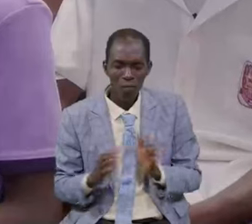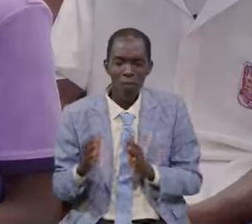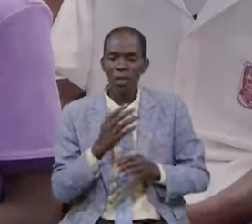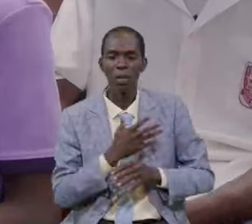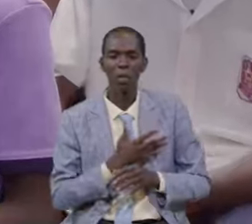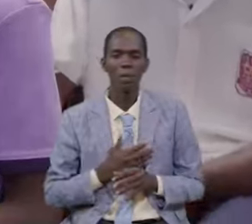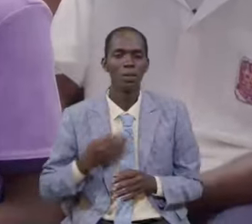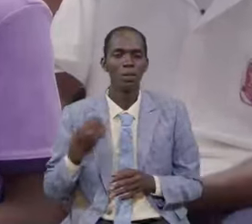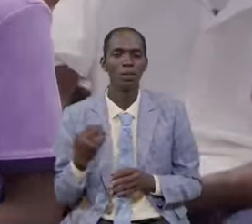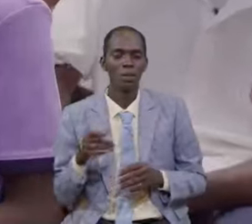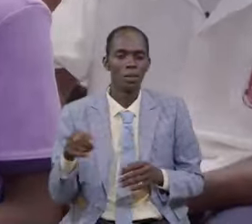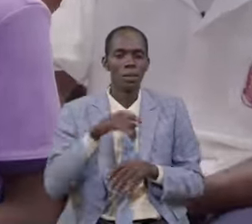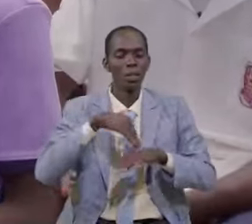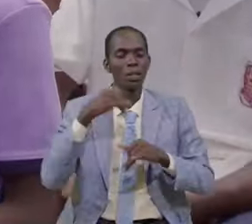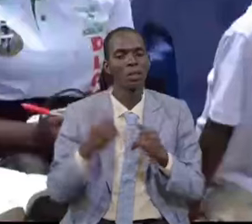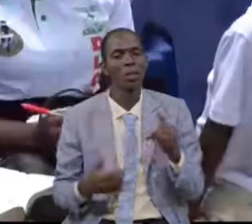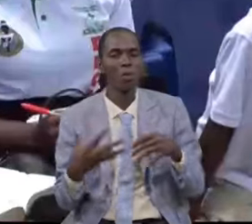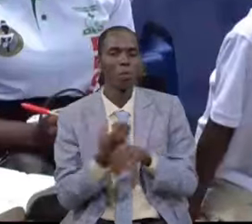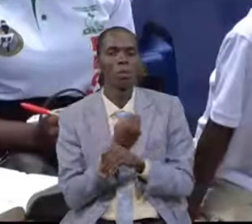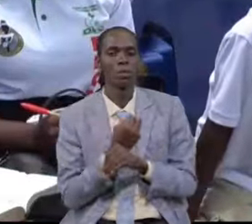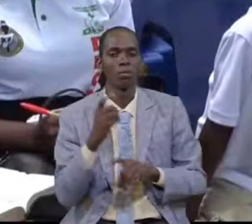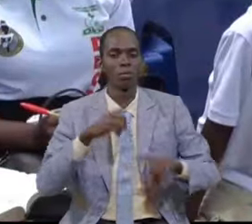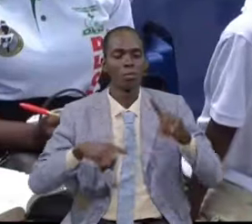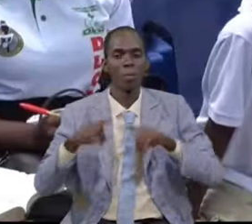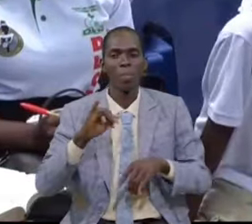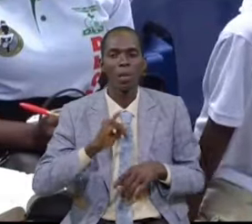dites, je vais gagner. Je vais gagner.